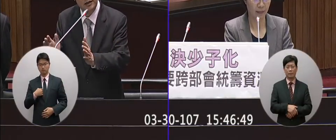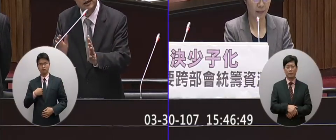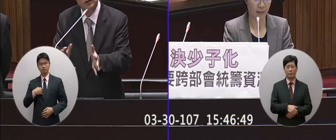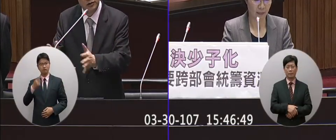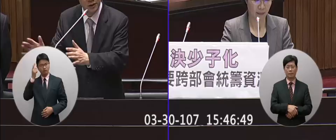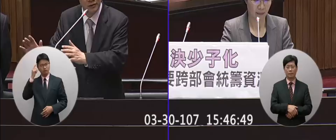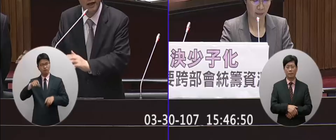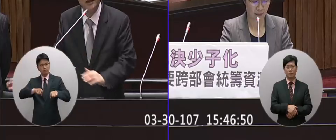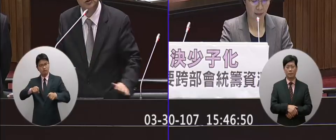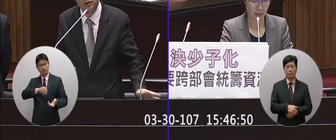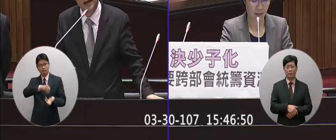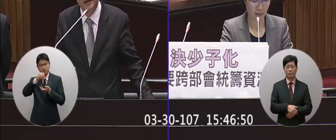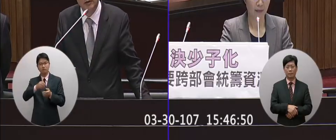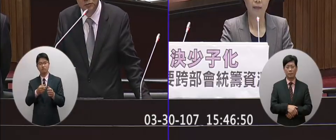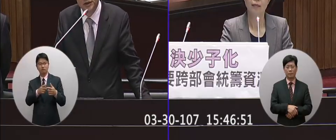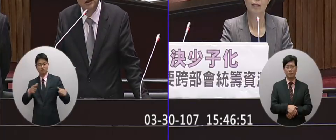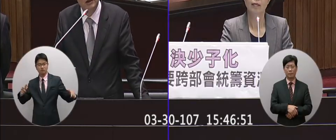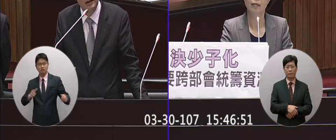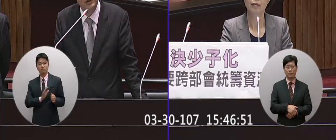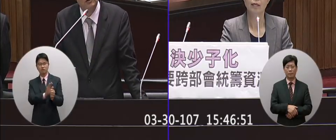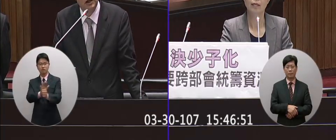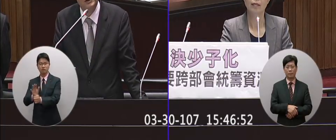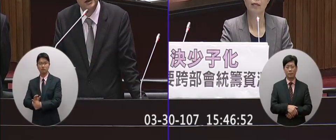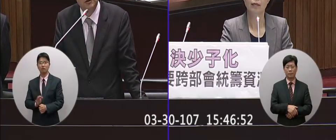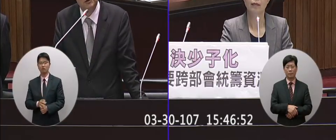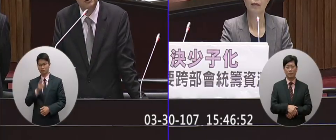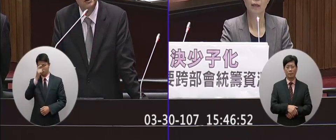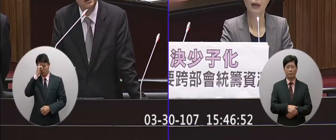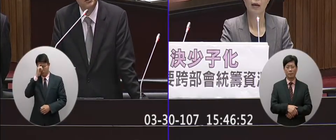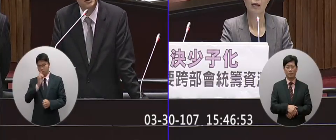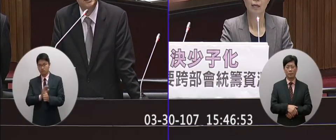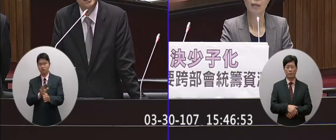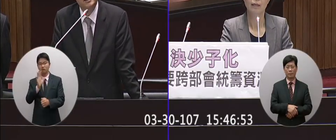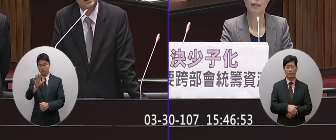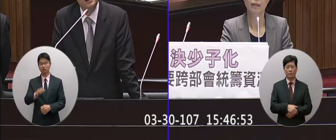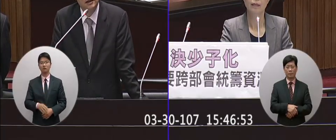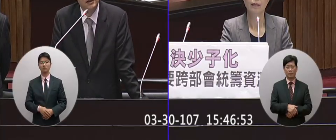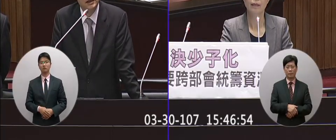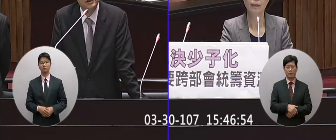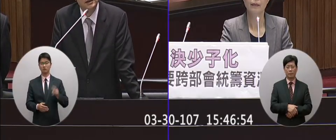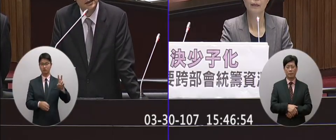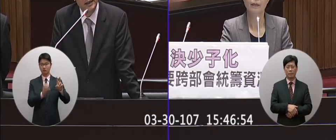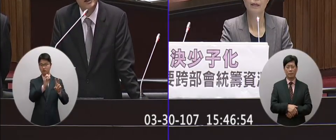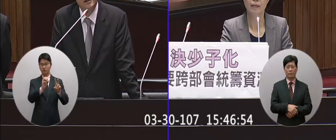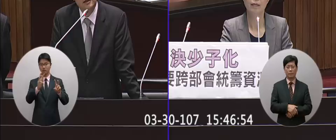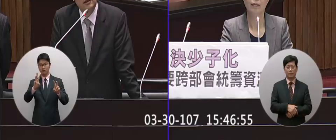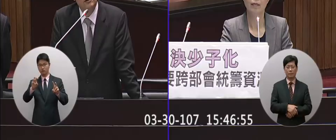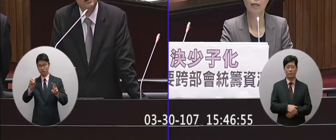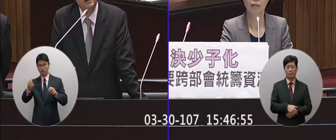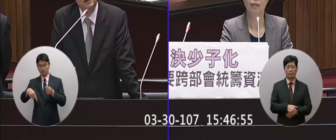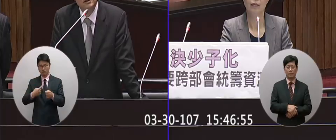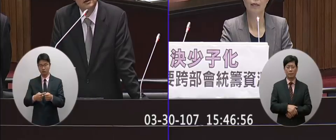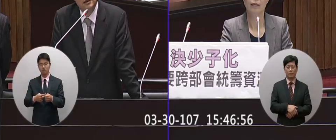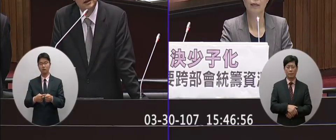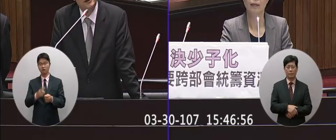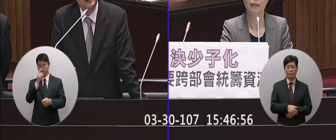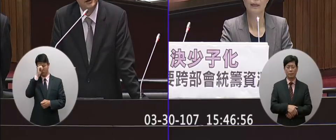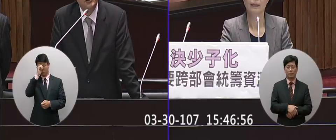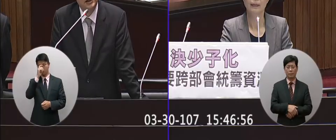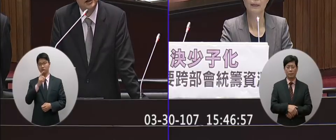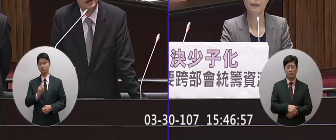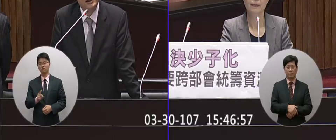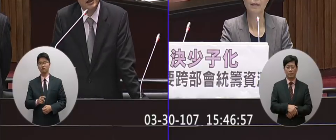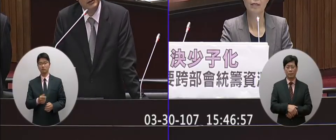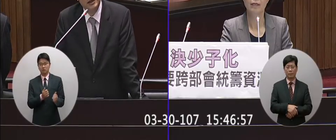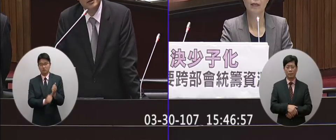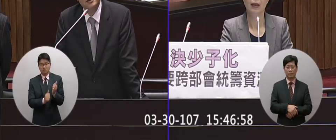出各种的这个方案出来，那我们希望呢能够发挥效果，预计在2030年的时候 这个